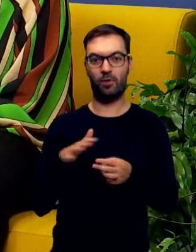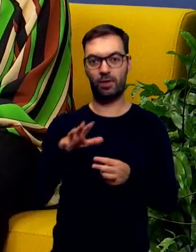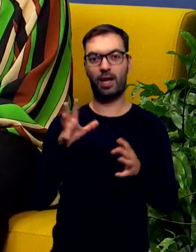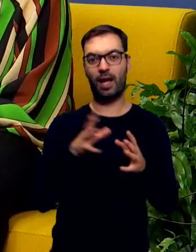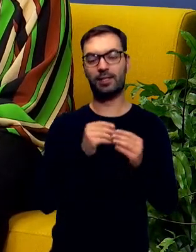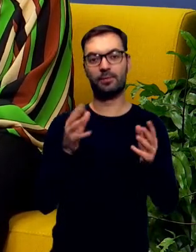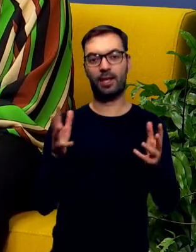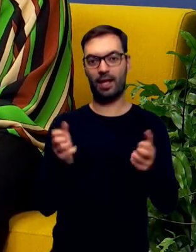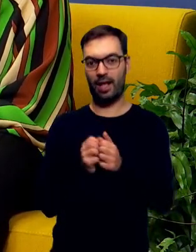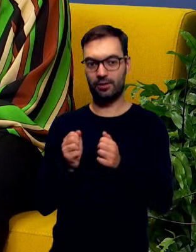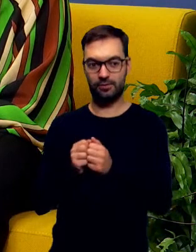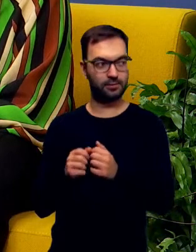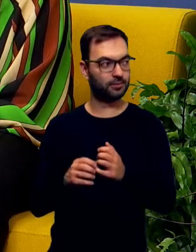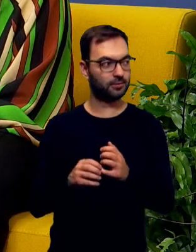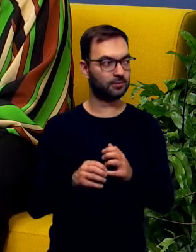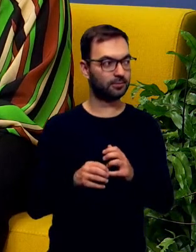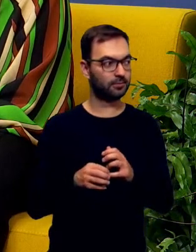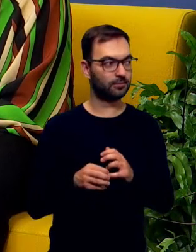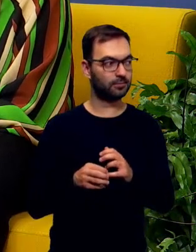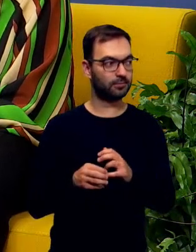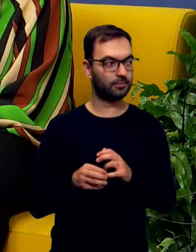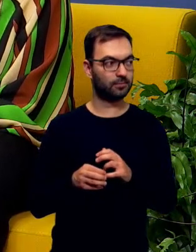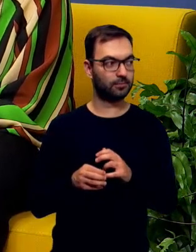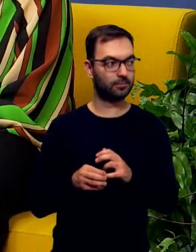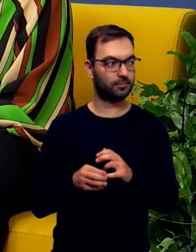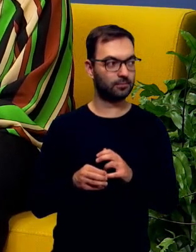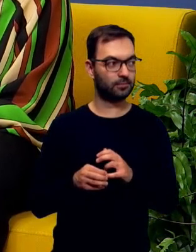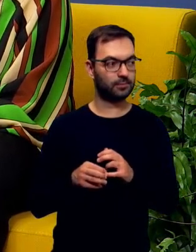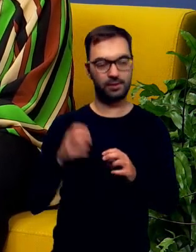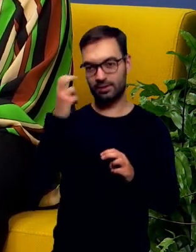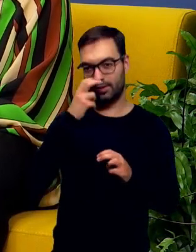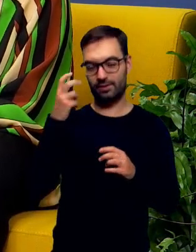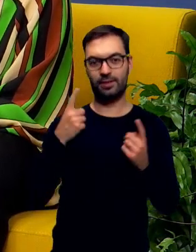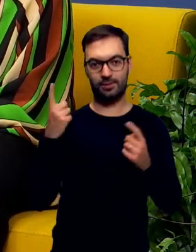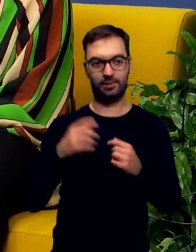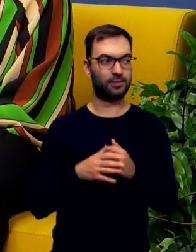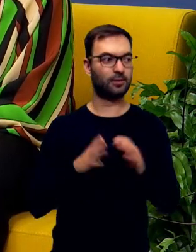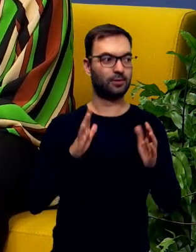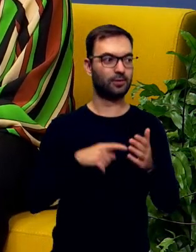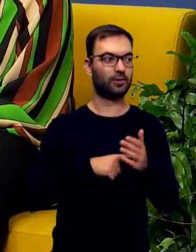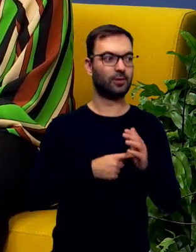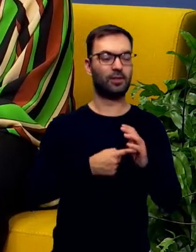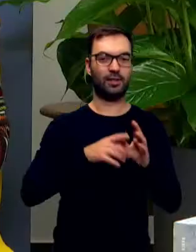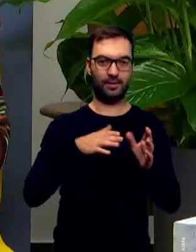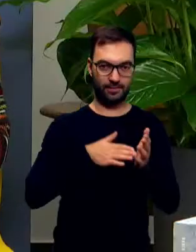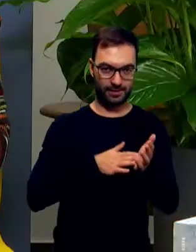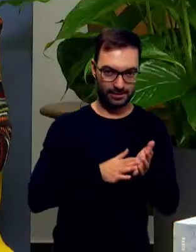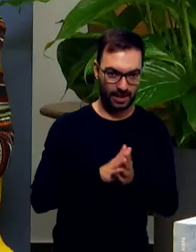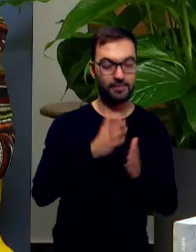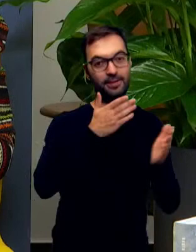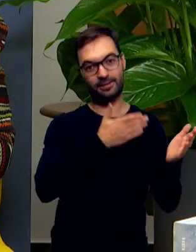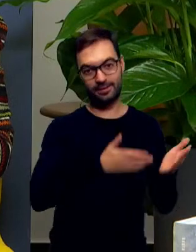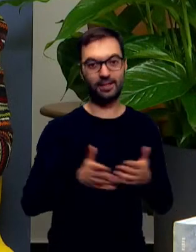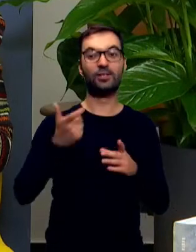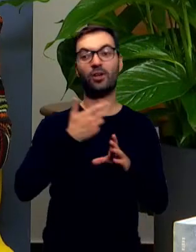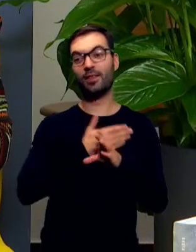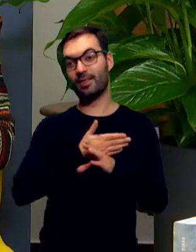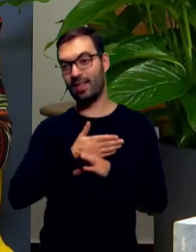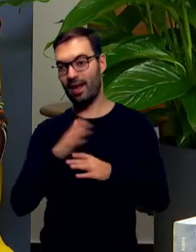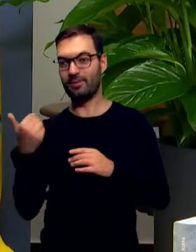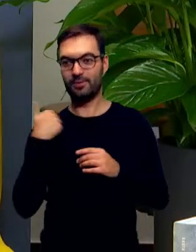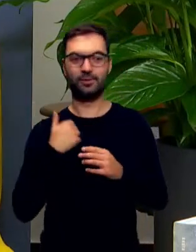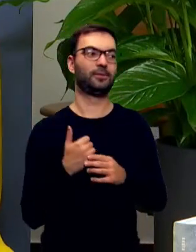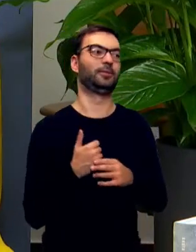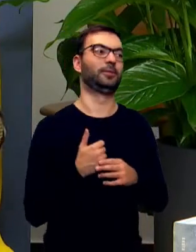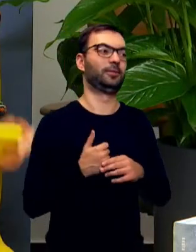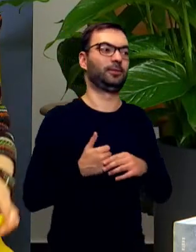z ratownikami. Więc dosyć taka ciekawa historia. I to jest właśnie ten początek. I tutaj a co się wydarzyło? Tak,